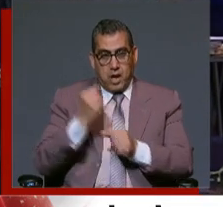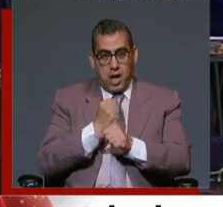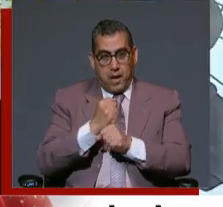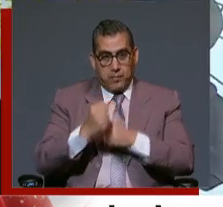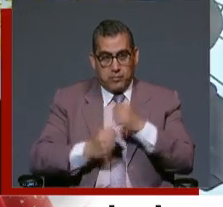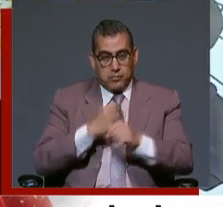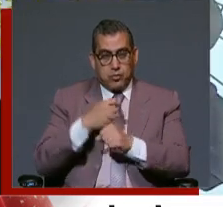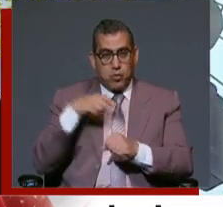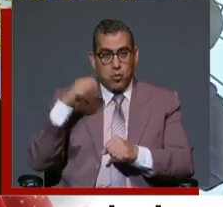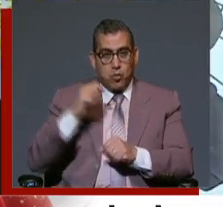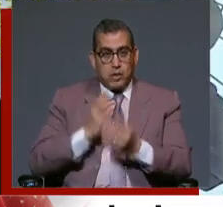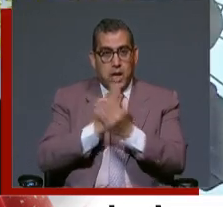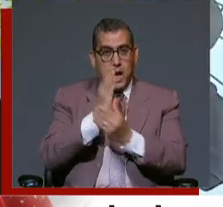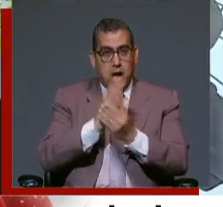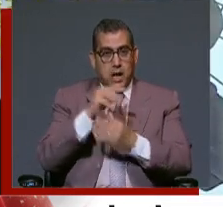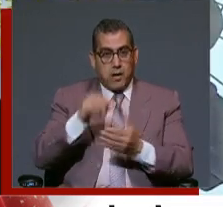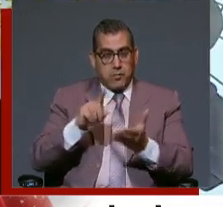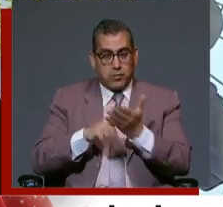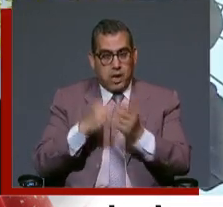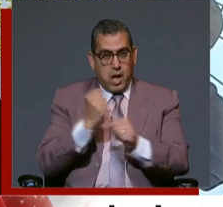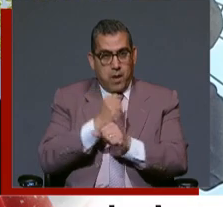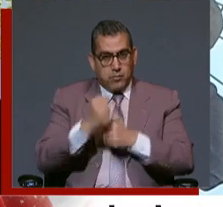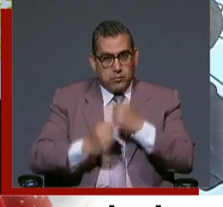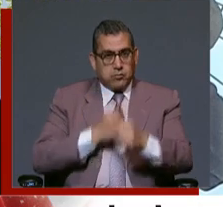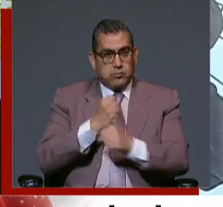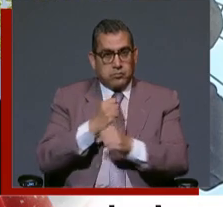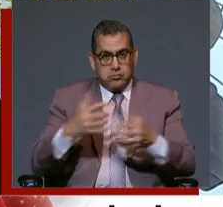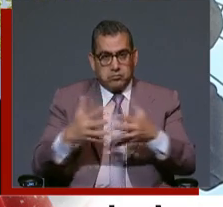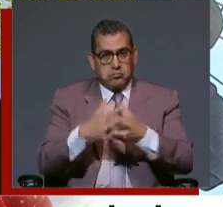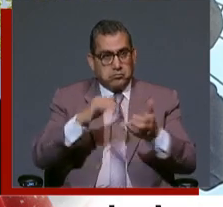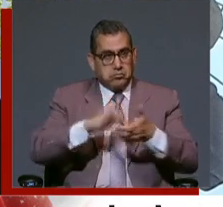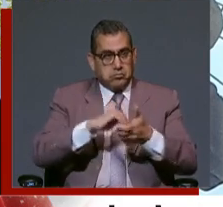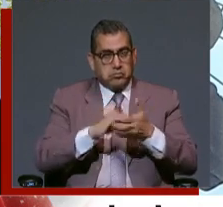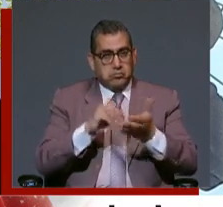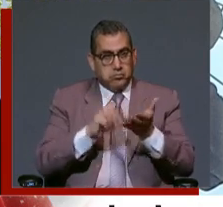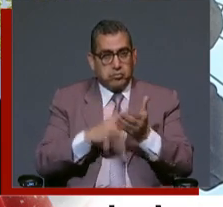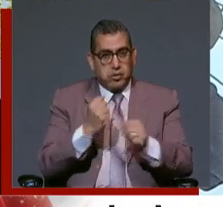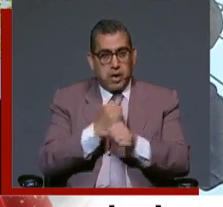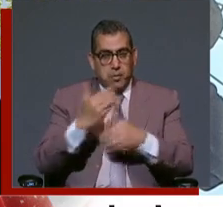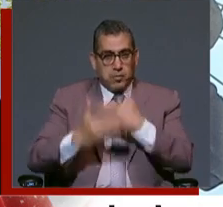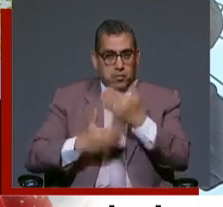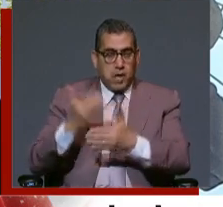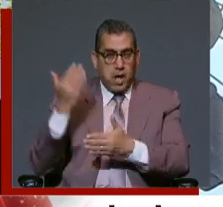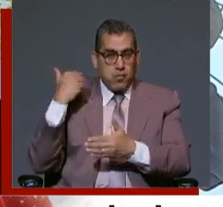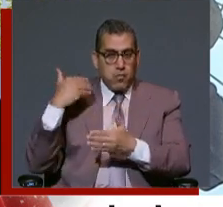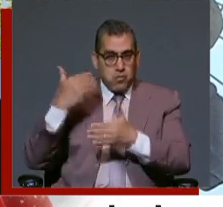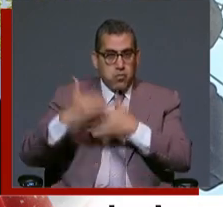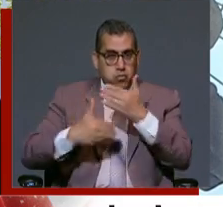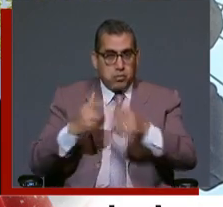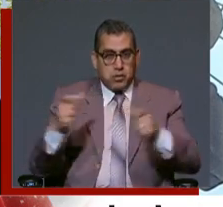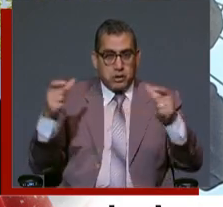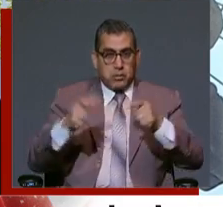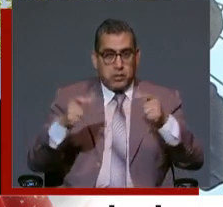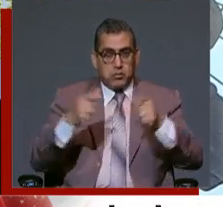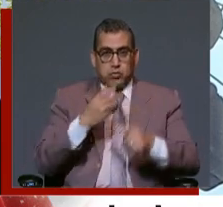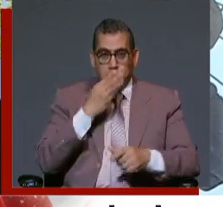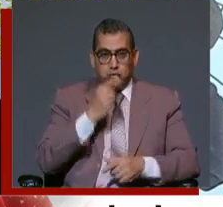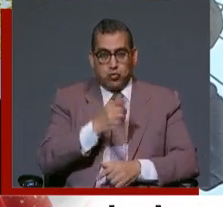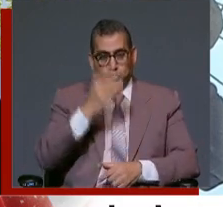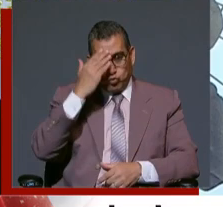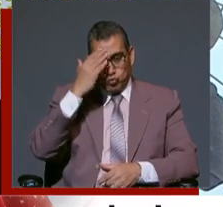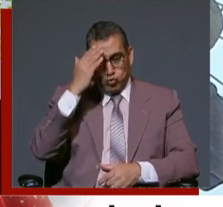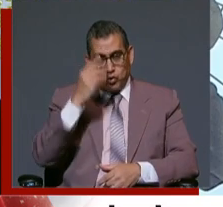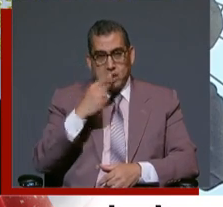وزارة الخارجية على العمل الممتاز والمتألق به الذي تم القيام به في تنظيم هذه الاجتماعات